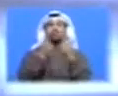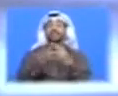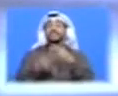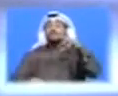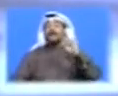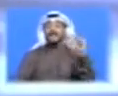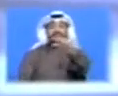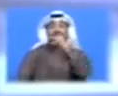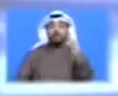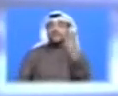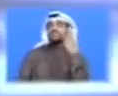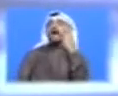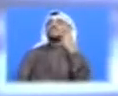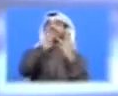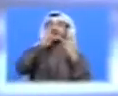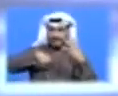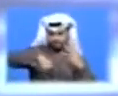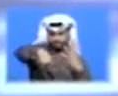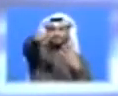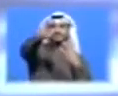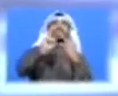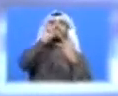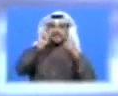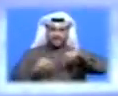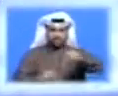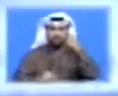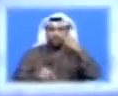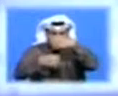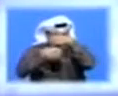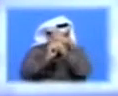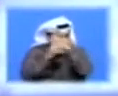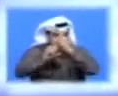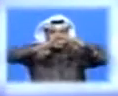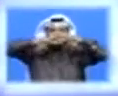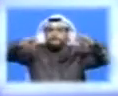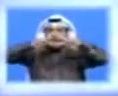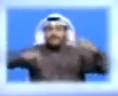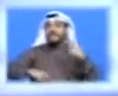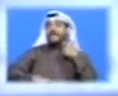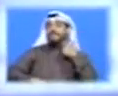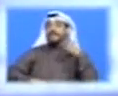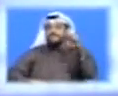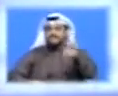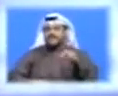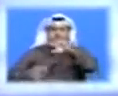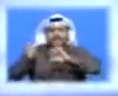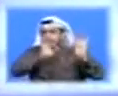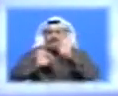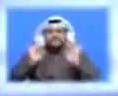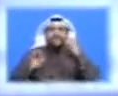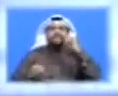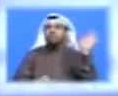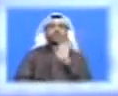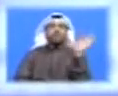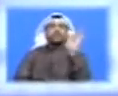الرابطة الأكاديمية الأول للبحث العلمي، والذي يقيمها مركز البحوث والاستشارات الاجتماعية بلندن